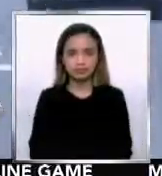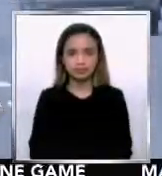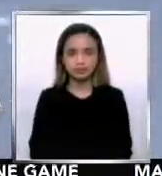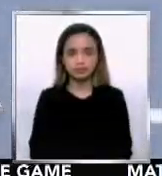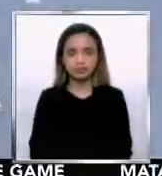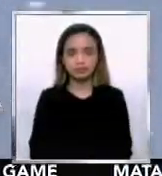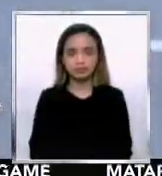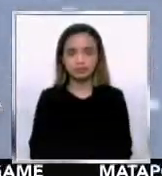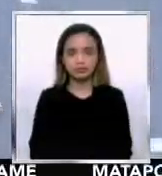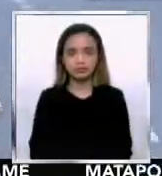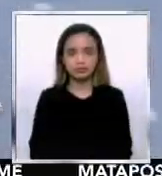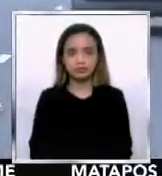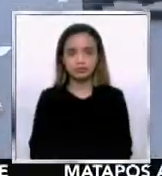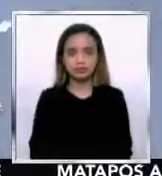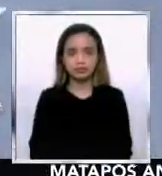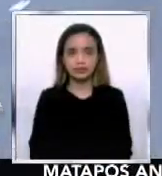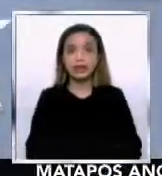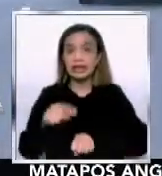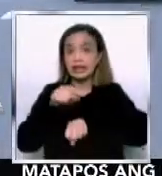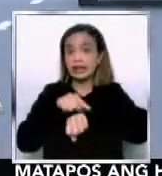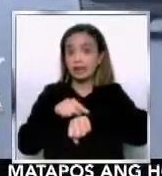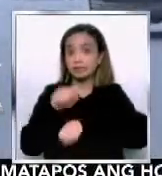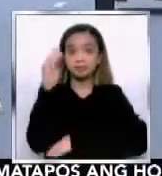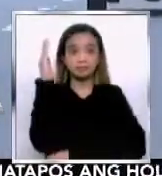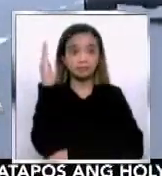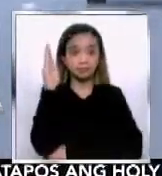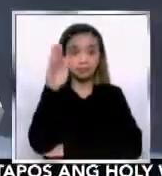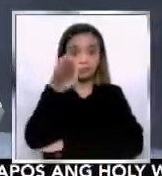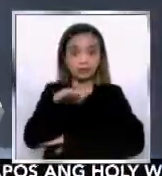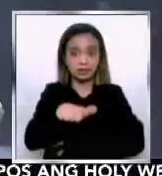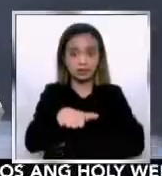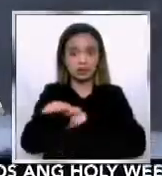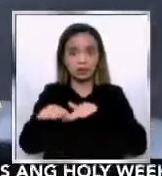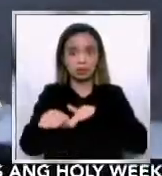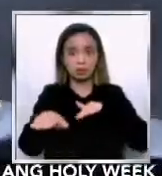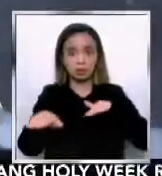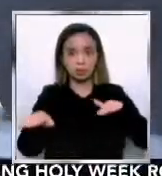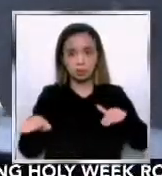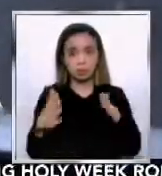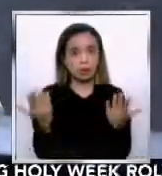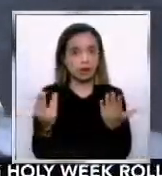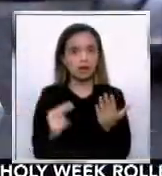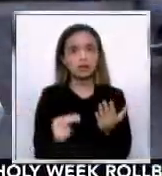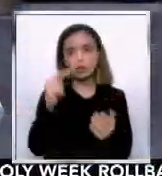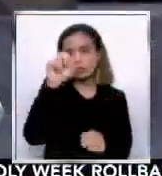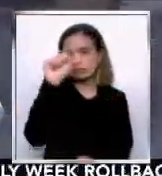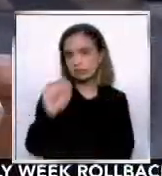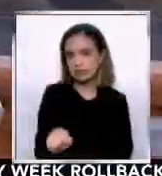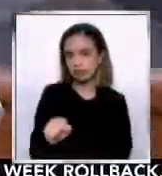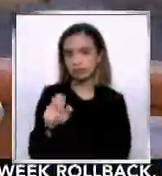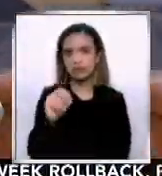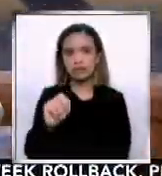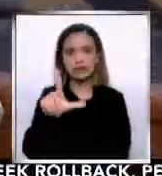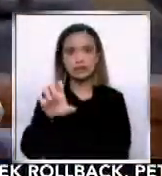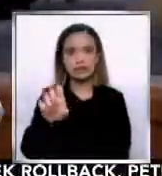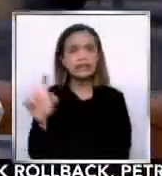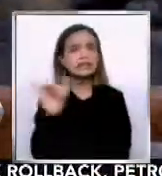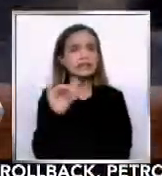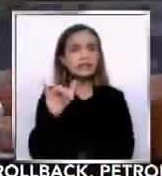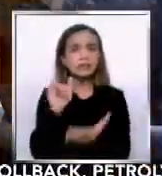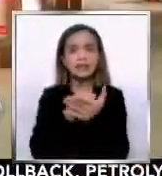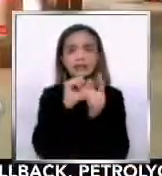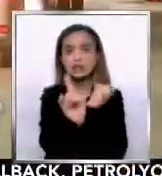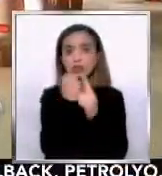Pasado tanghali hanggang kaninang hapon, banayad ang trapiko sa northbound at southbound lane ng NLEX. Ganito rin ang sitwasyon sa Bukawi Toll